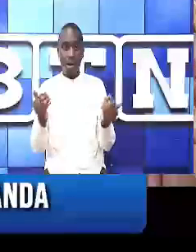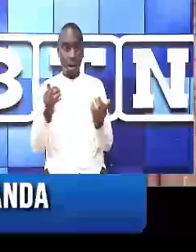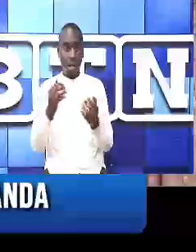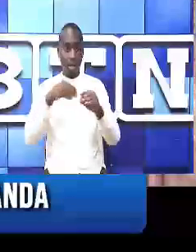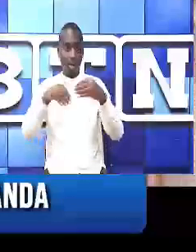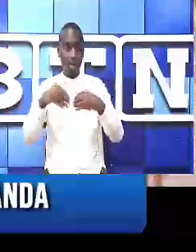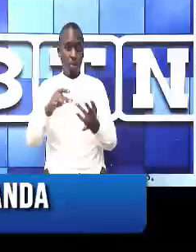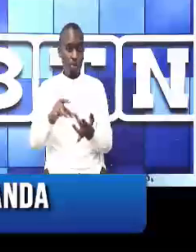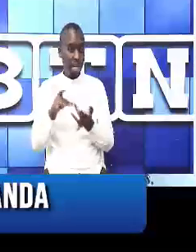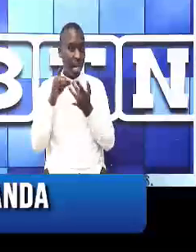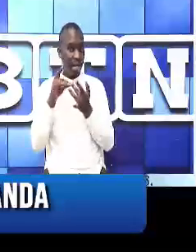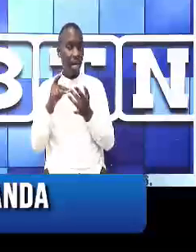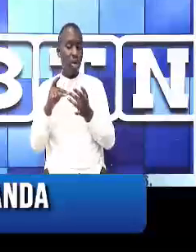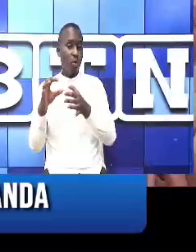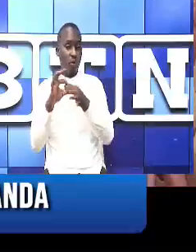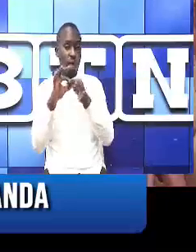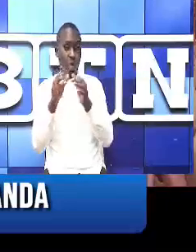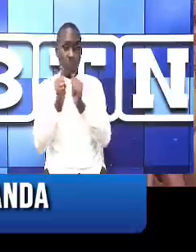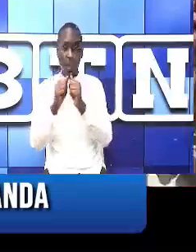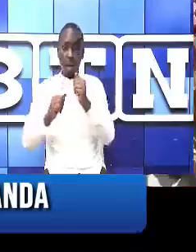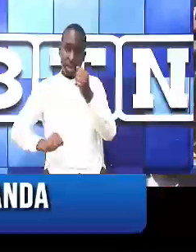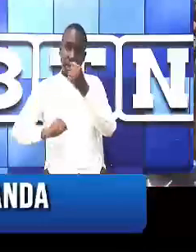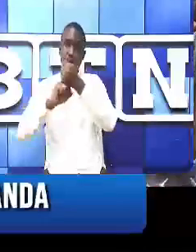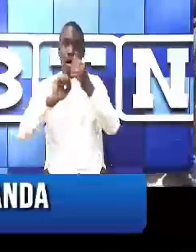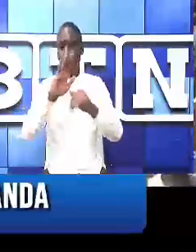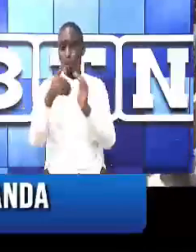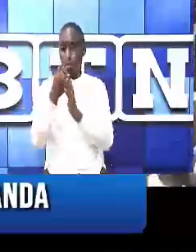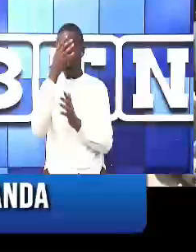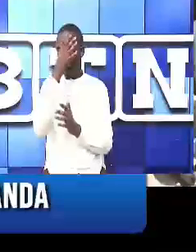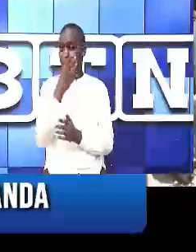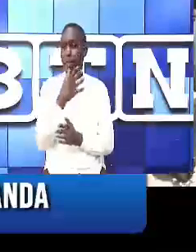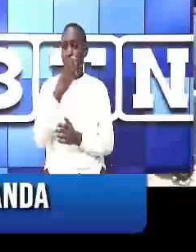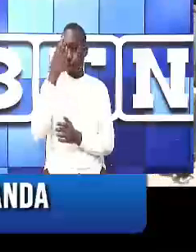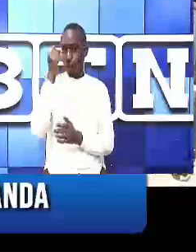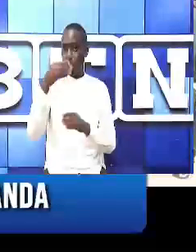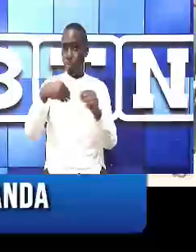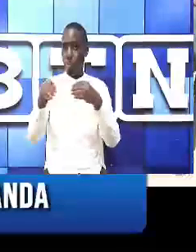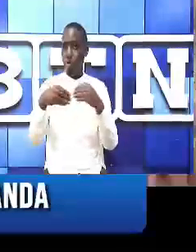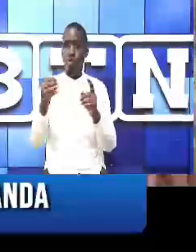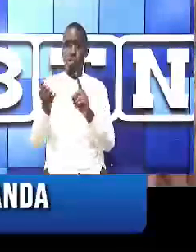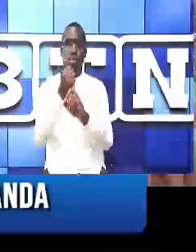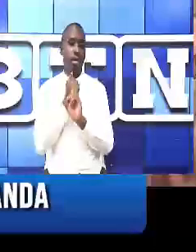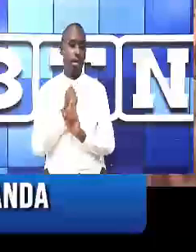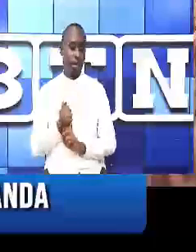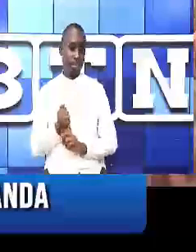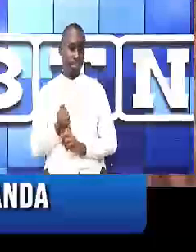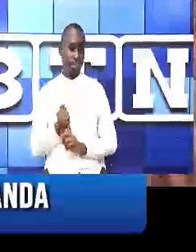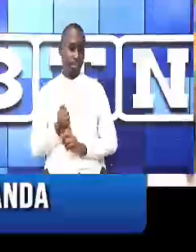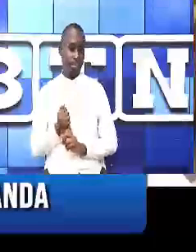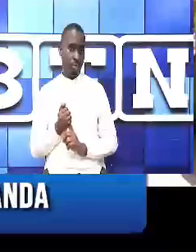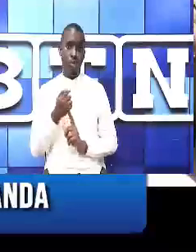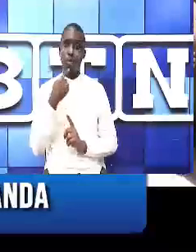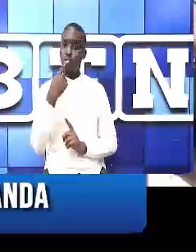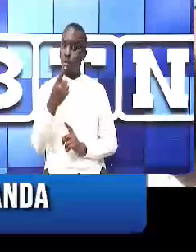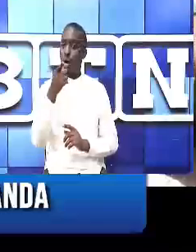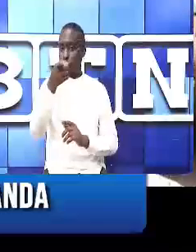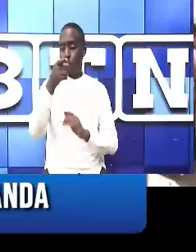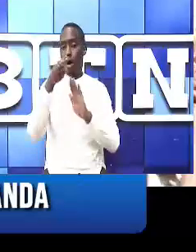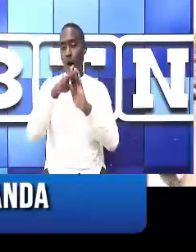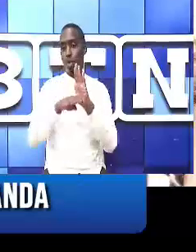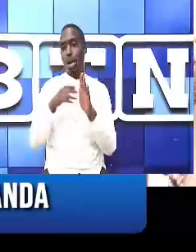kubishyiramo imbaraga no kubifatikanyamo n'abo baterankunga bose n'ababyeyi kugira ngo ibyo bikoresho biboneke uvuga ngo rero ni uko